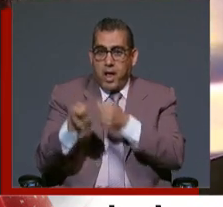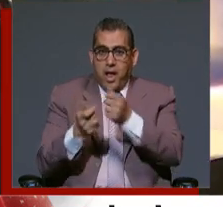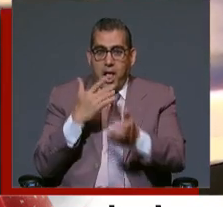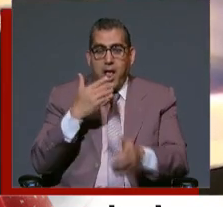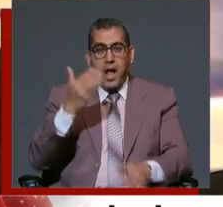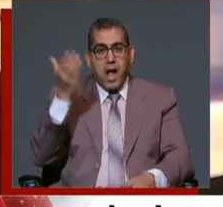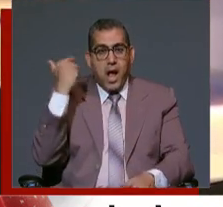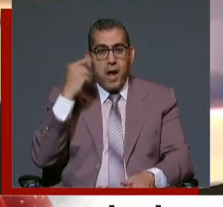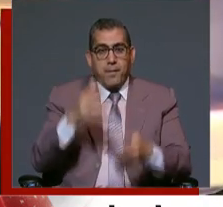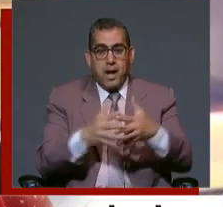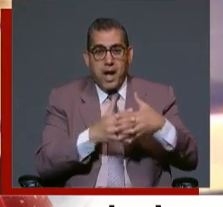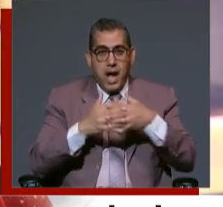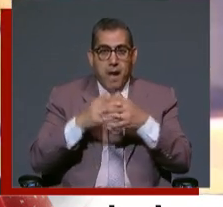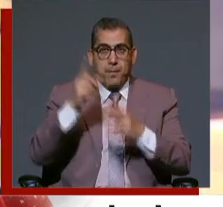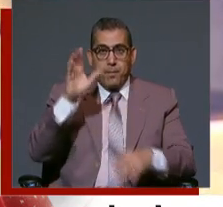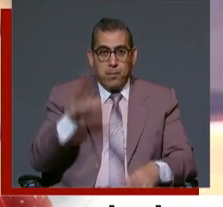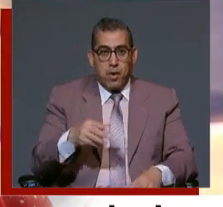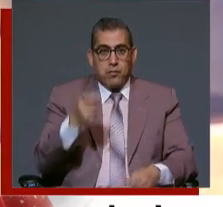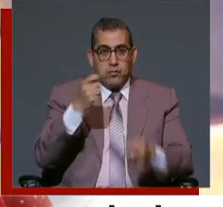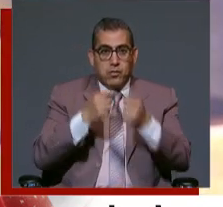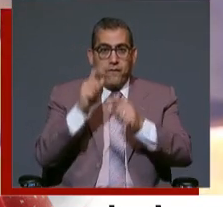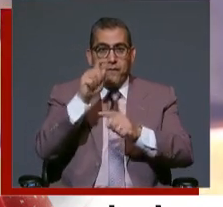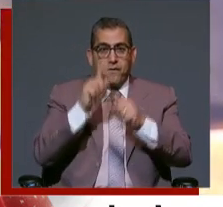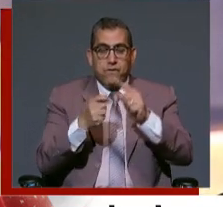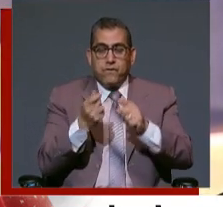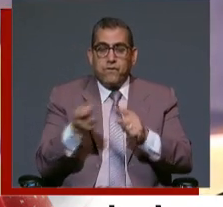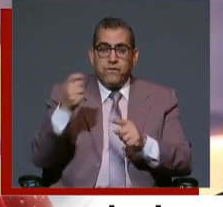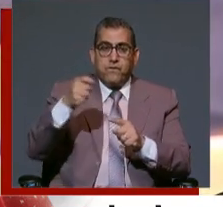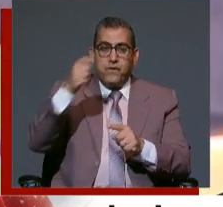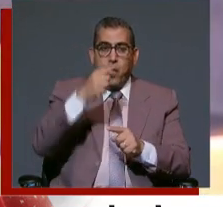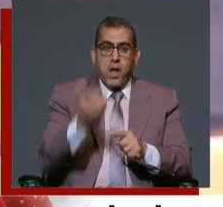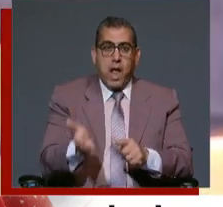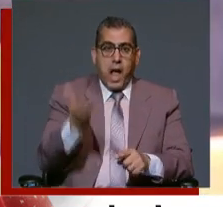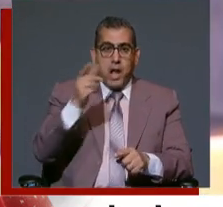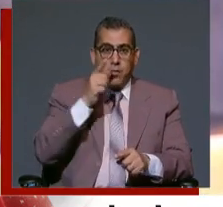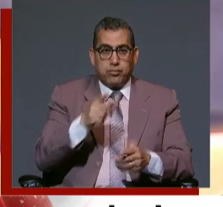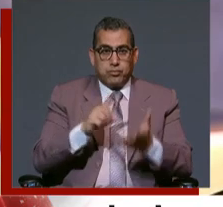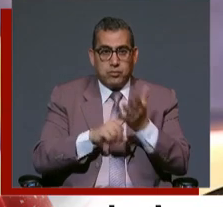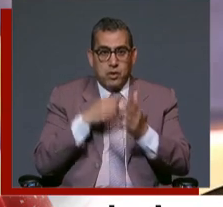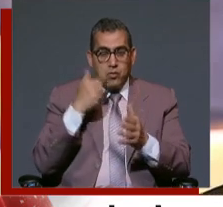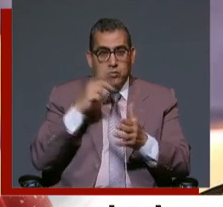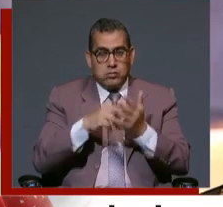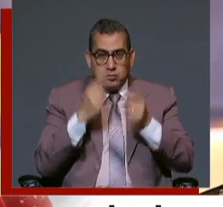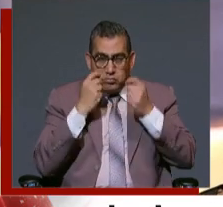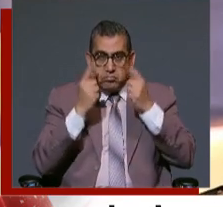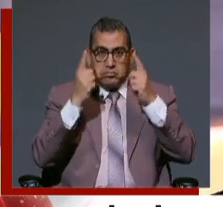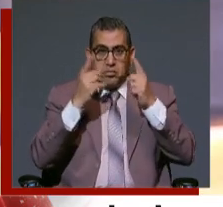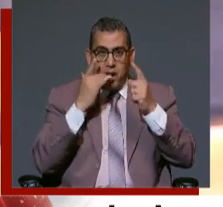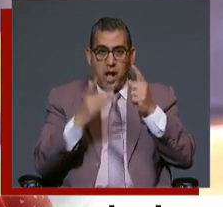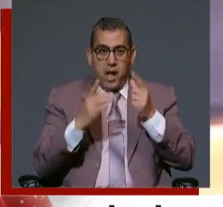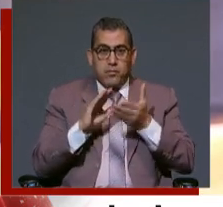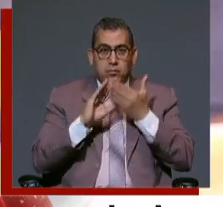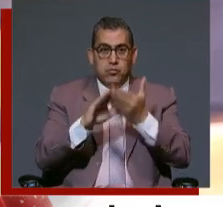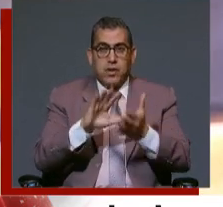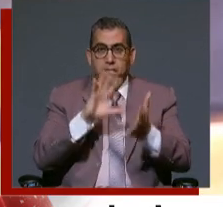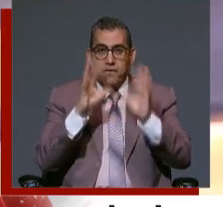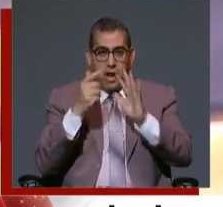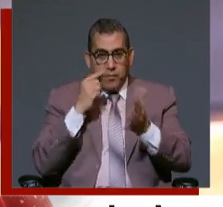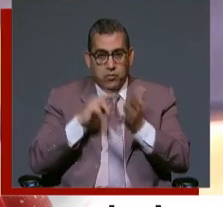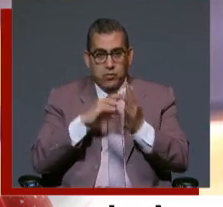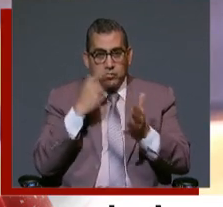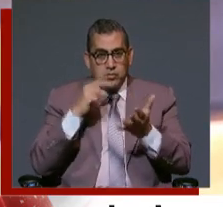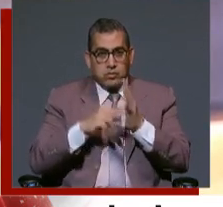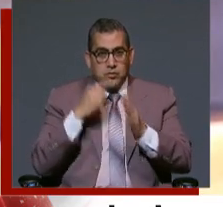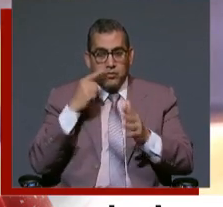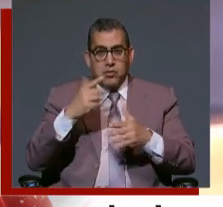الفيدرال الأمريكي مازال سعر الفايدة عالي، مازالت الأنسرتينتي أو عدم التيقن من المستقبل العالم دوت في ظل الحرب